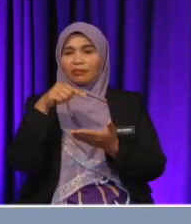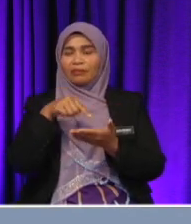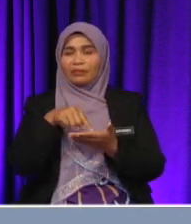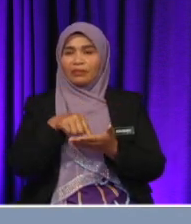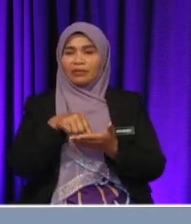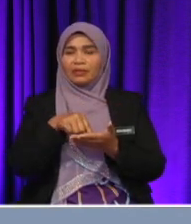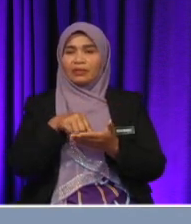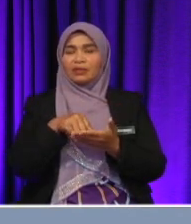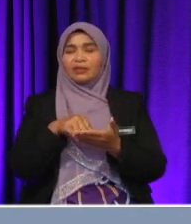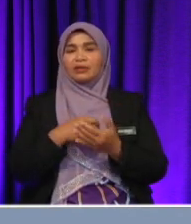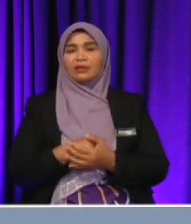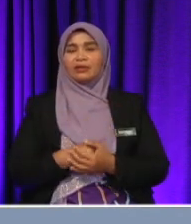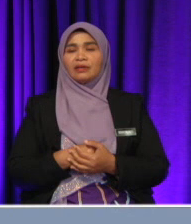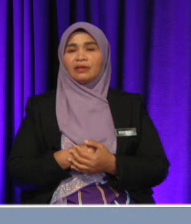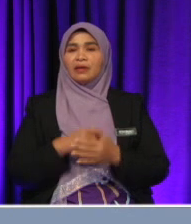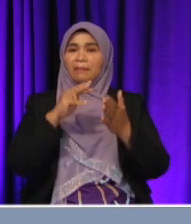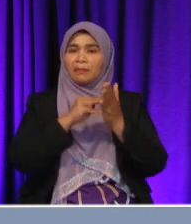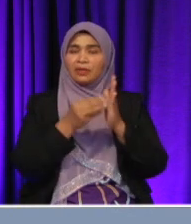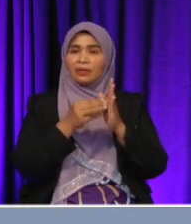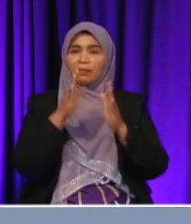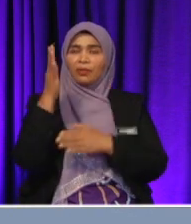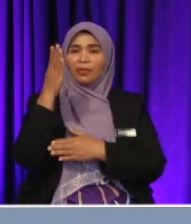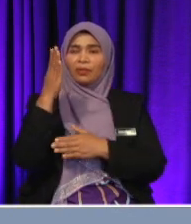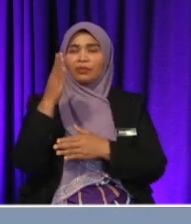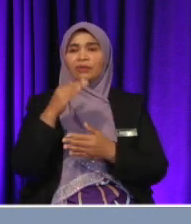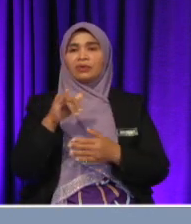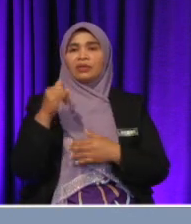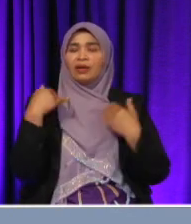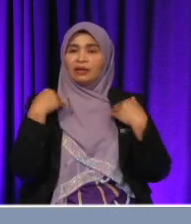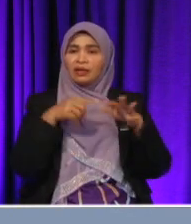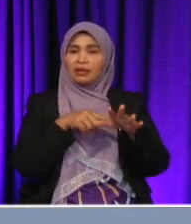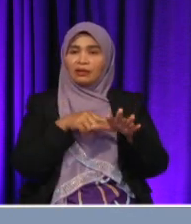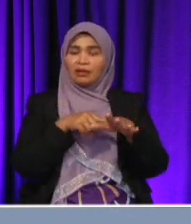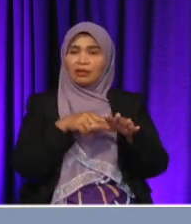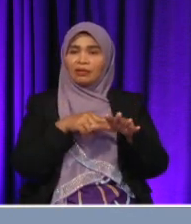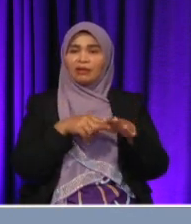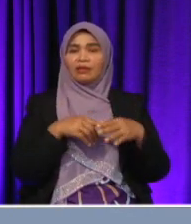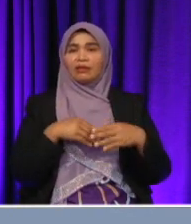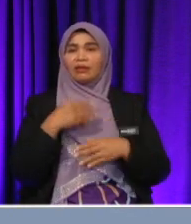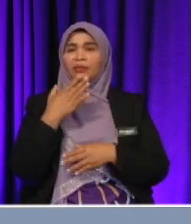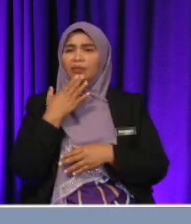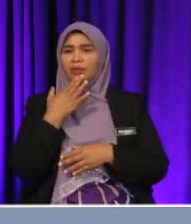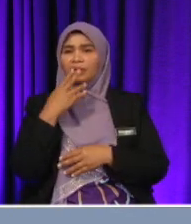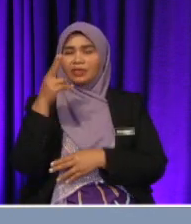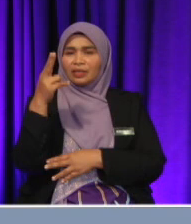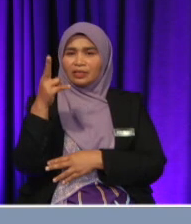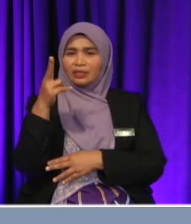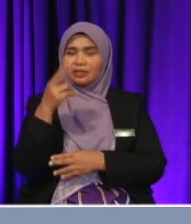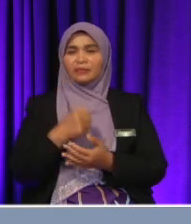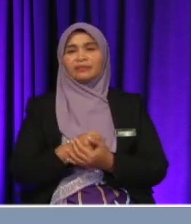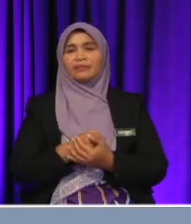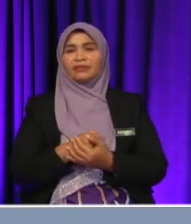hutan hujan tropika nih maksudnya pokok-pokoknya ada daun ada daun warna hijau Lepas tuh